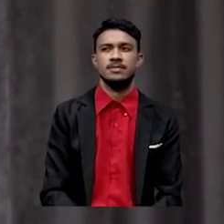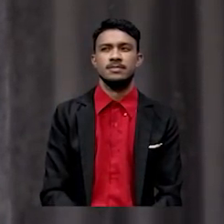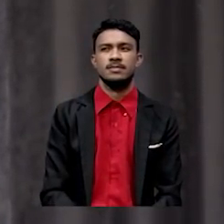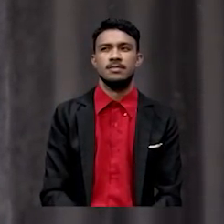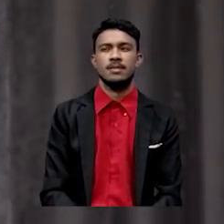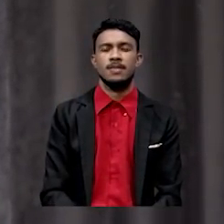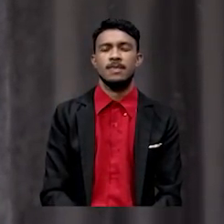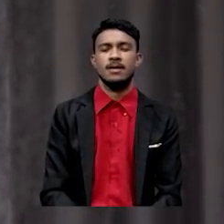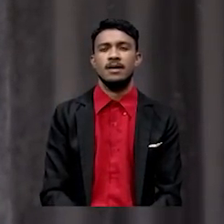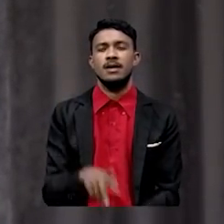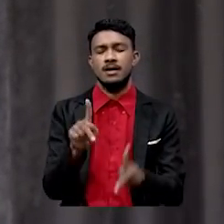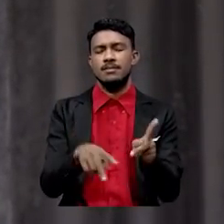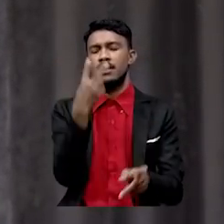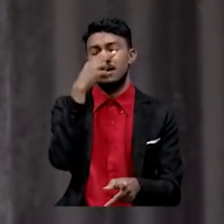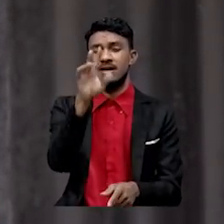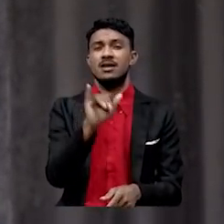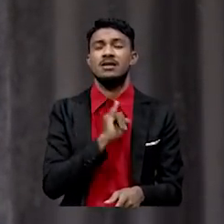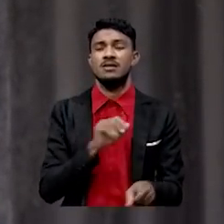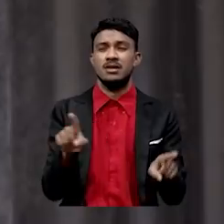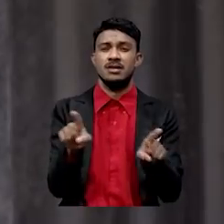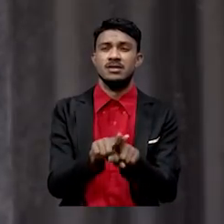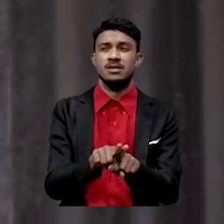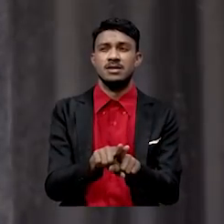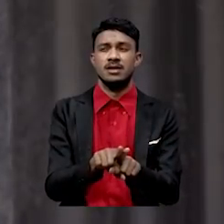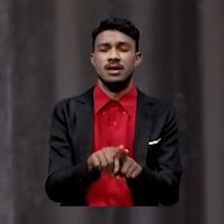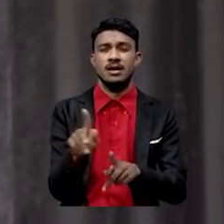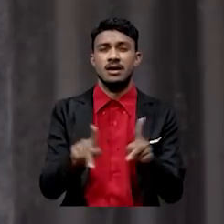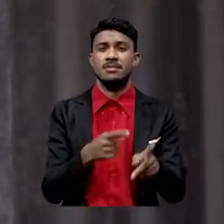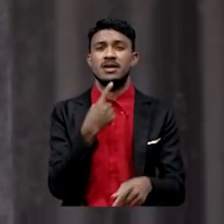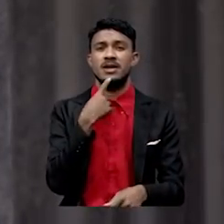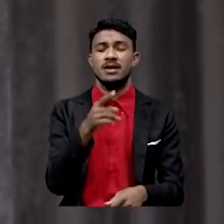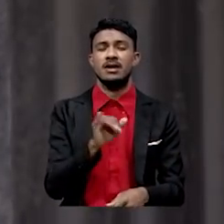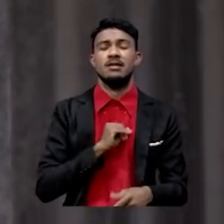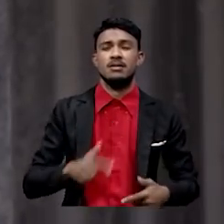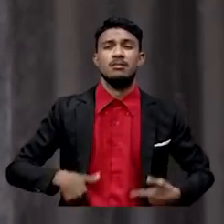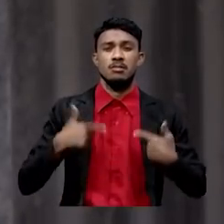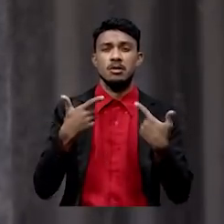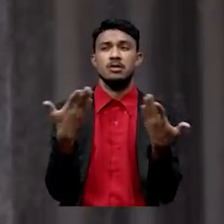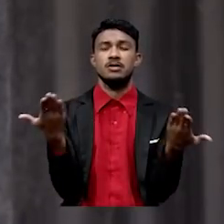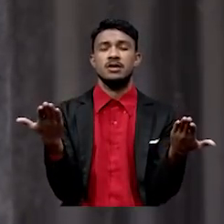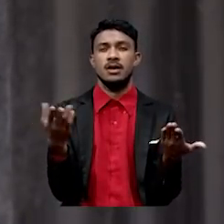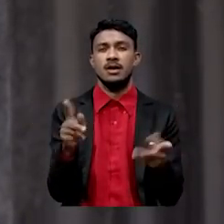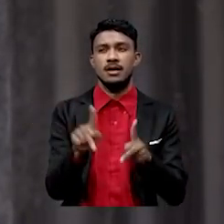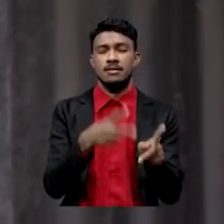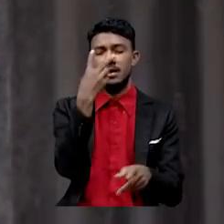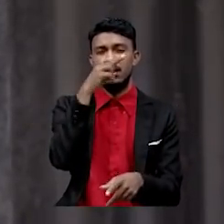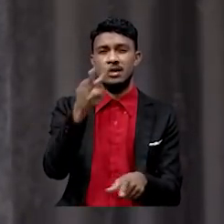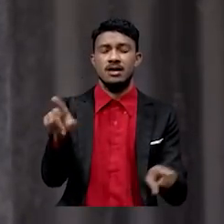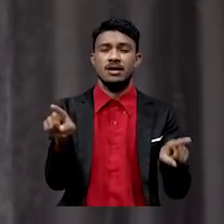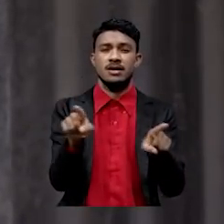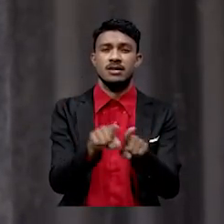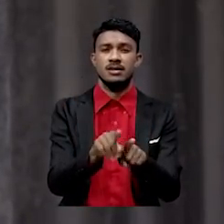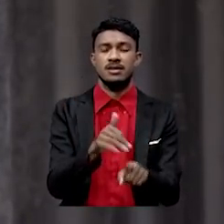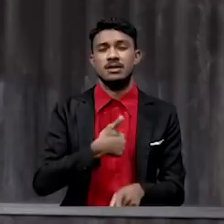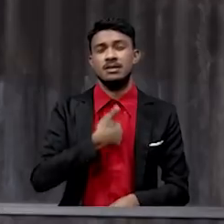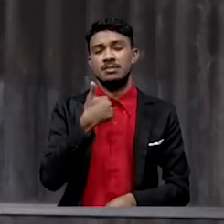Dalam rumah em hari ham, kemudian ham fizik, ni kemudian ham nak ada muris dia. Em hari ham ada nak sana air mak pada tini ham